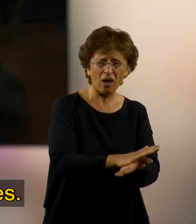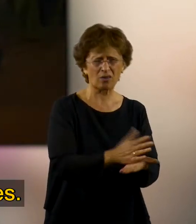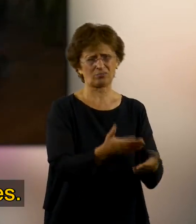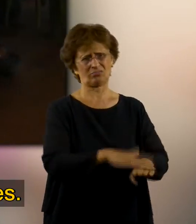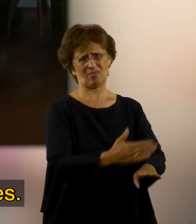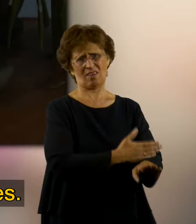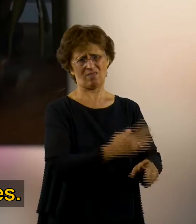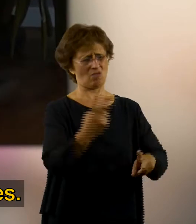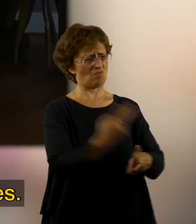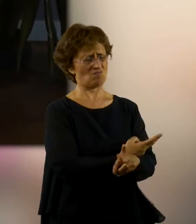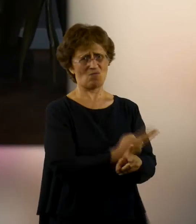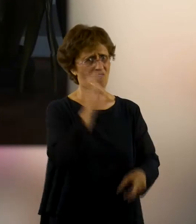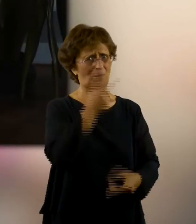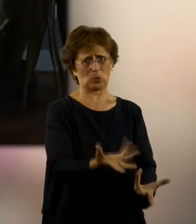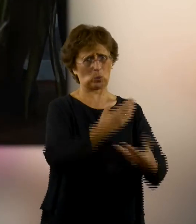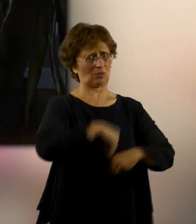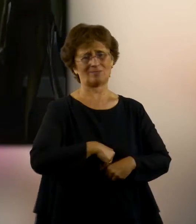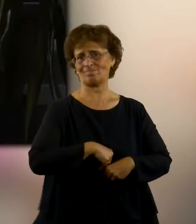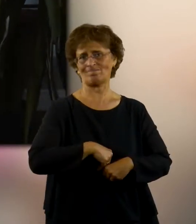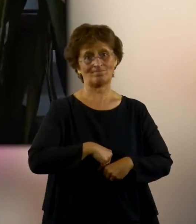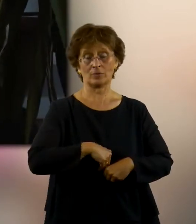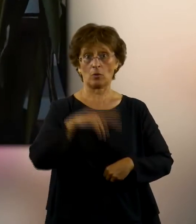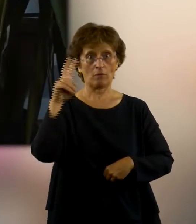il prendrait des mauvais réflexes. Donc